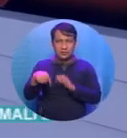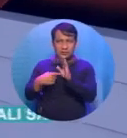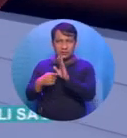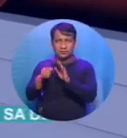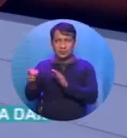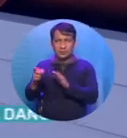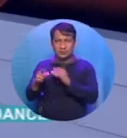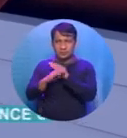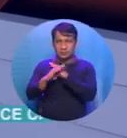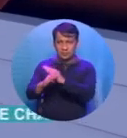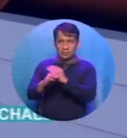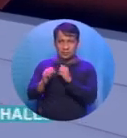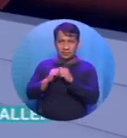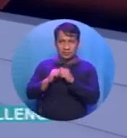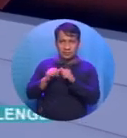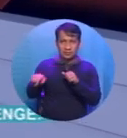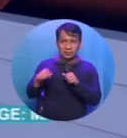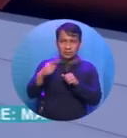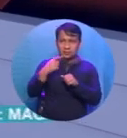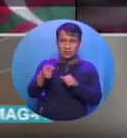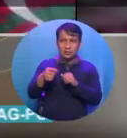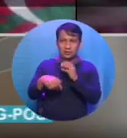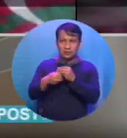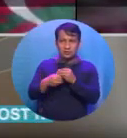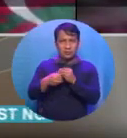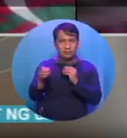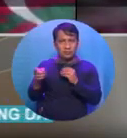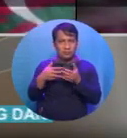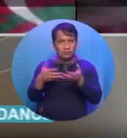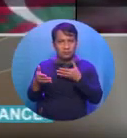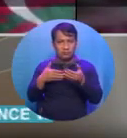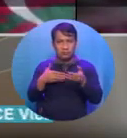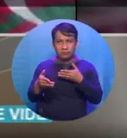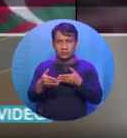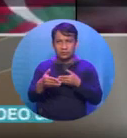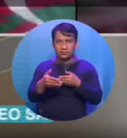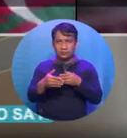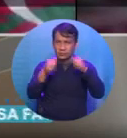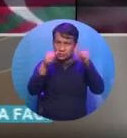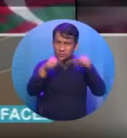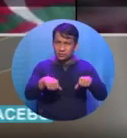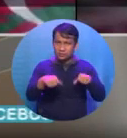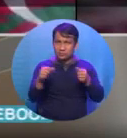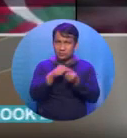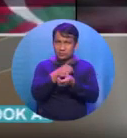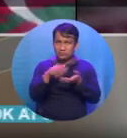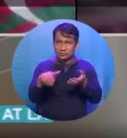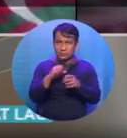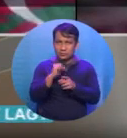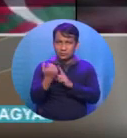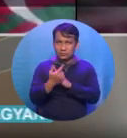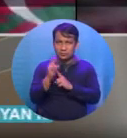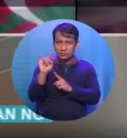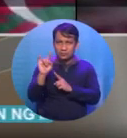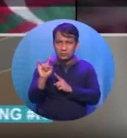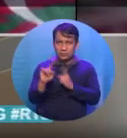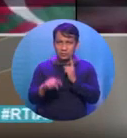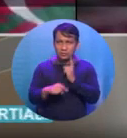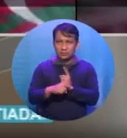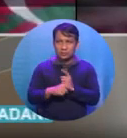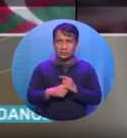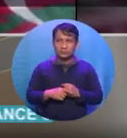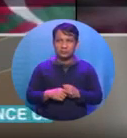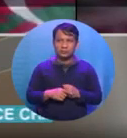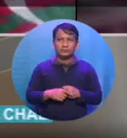nung i-break ka na nitong si Miss Reniela at kung ano nang ginagawa mong paninira sa social media? Eh makakasuhan ka dito, sir. Kasi